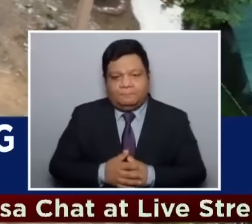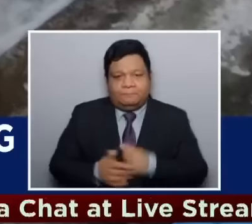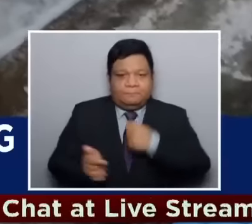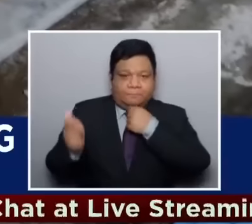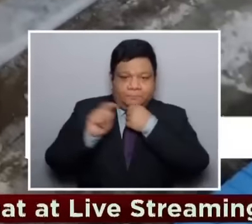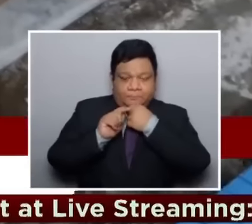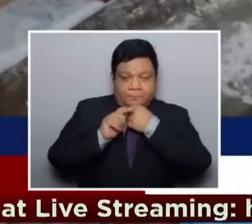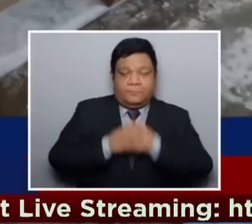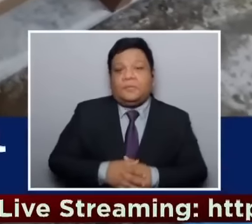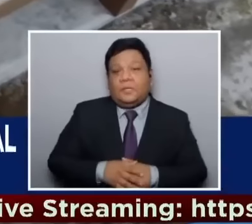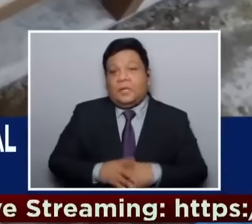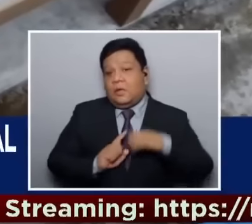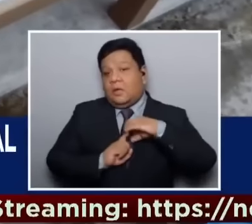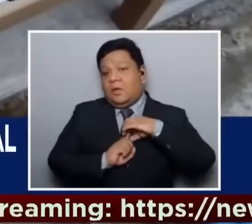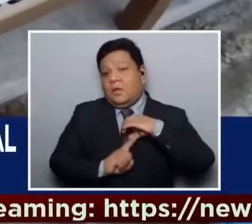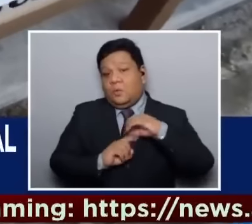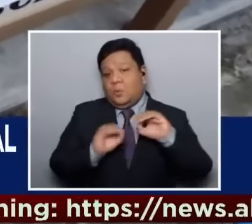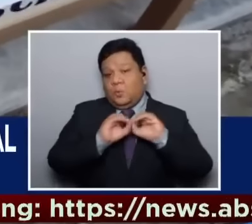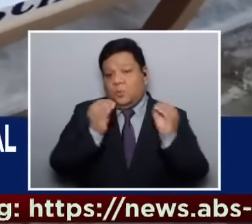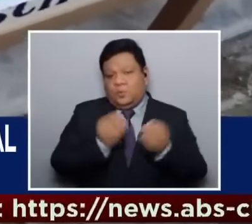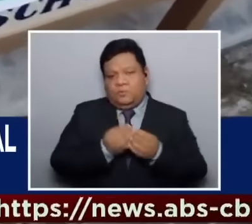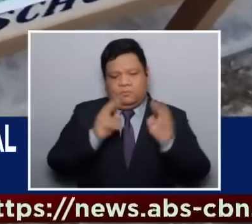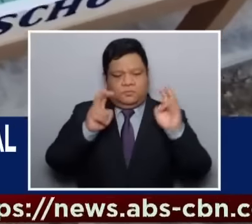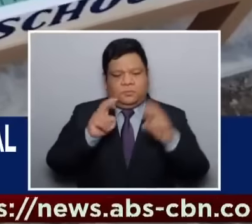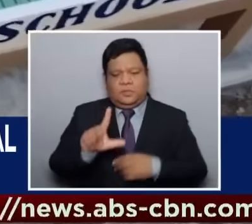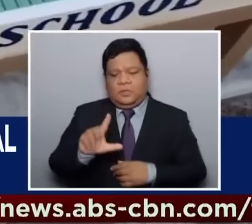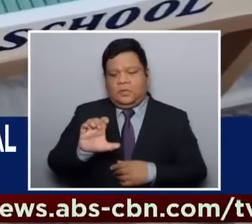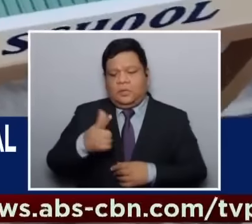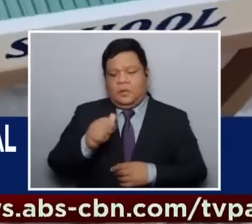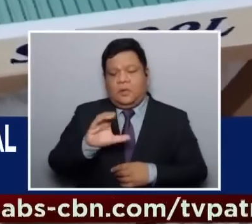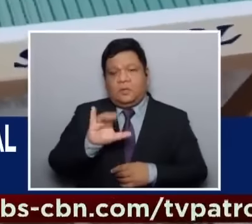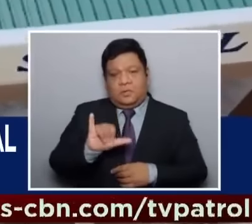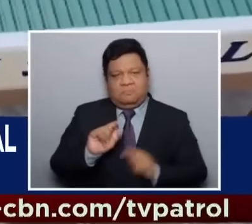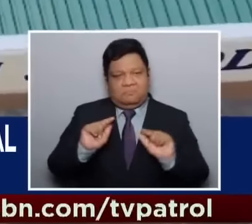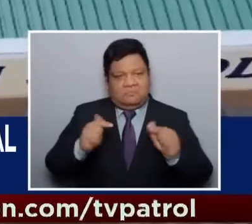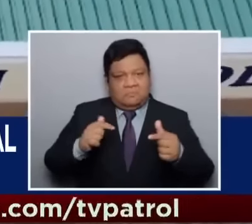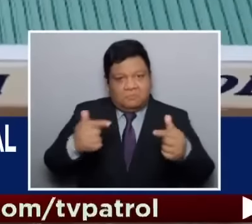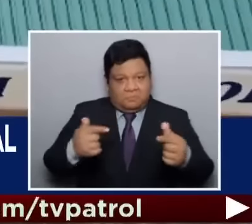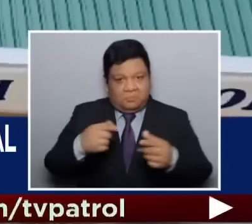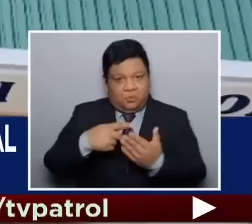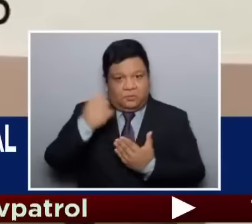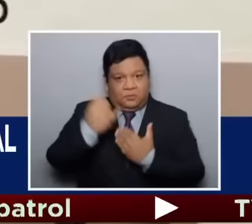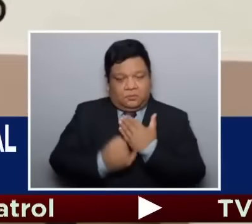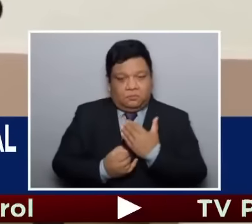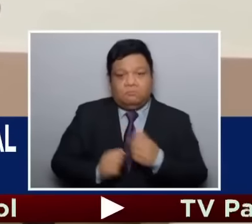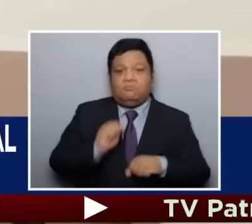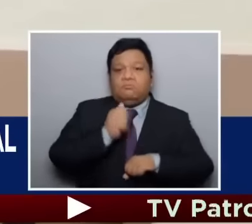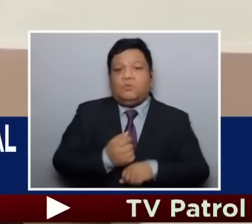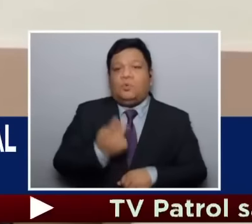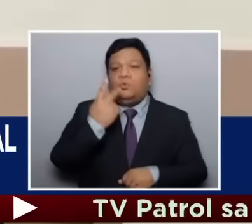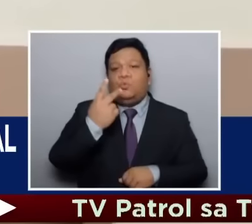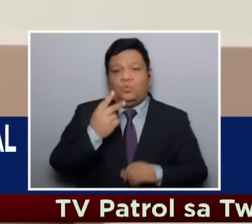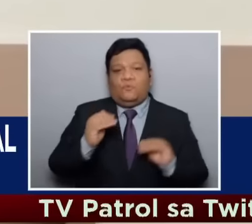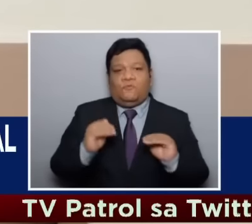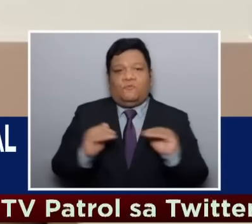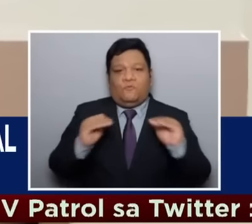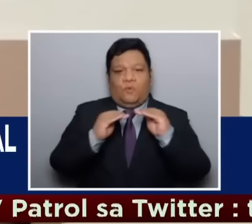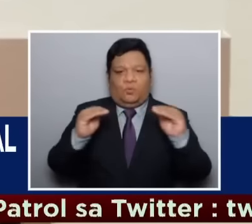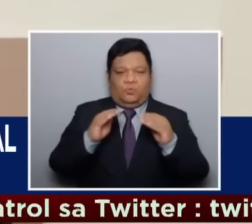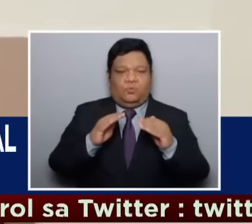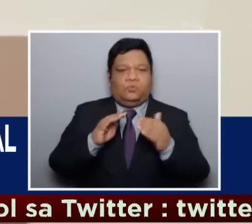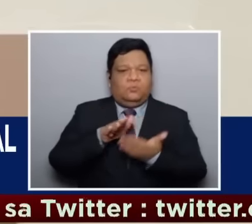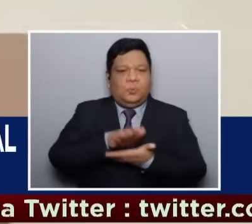ng ABS-CBN Foundation, itinayo ang dalawang palapag na school building sa Cuartero National High School. Sinimulan